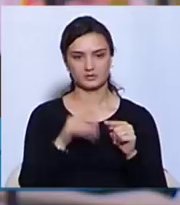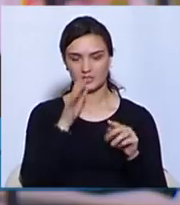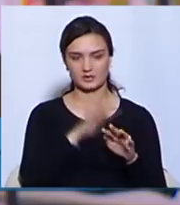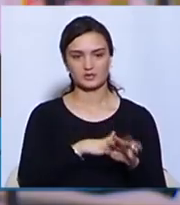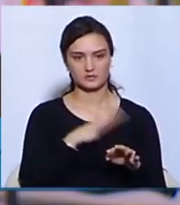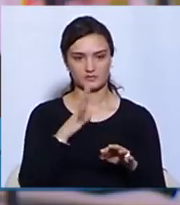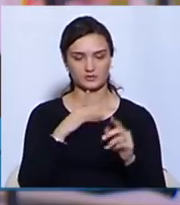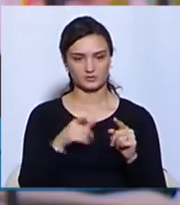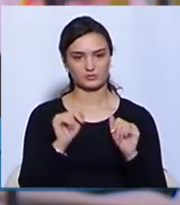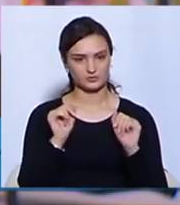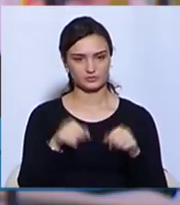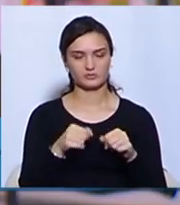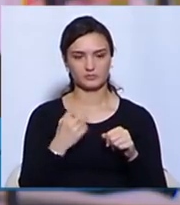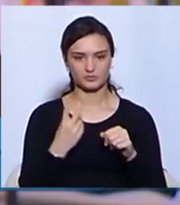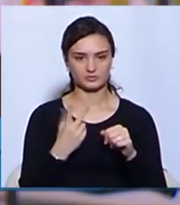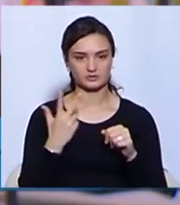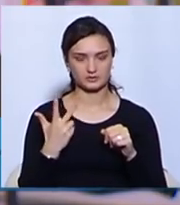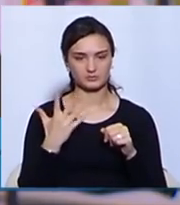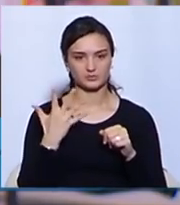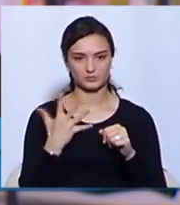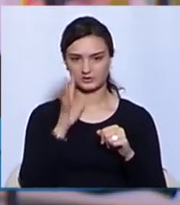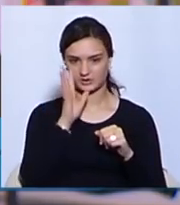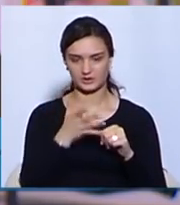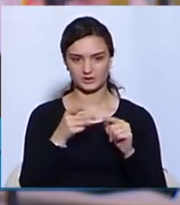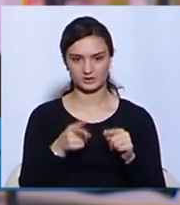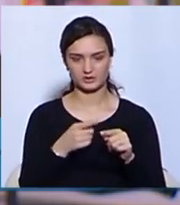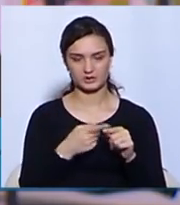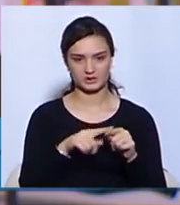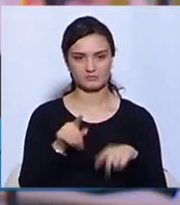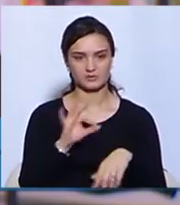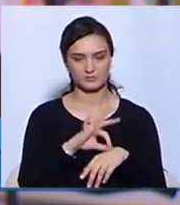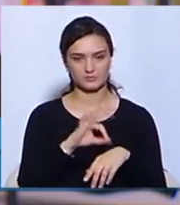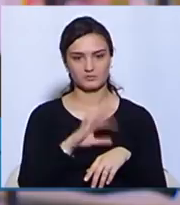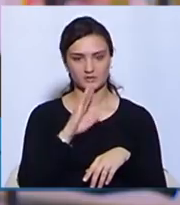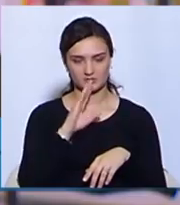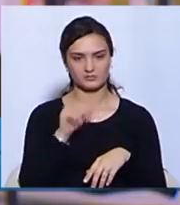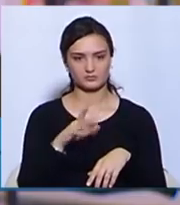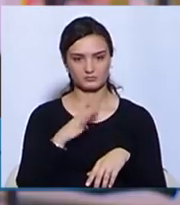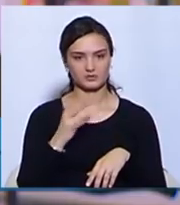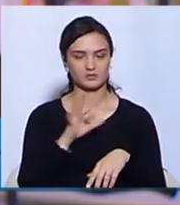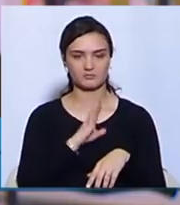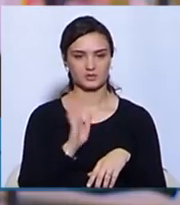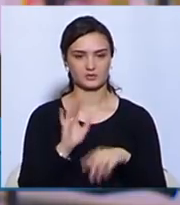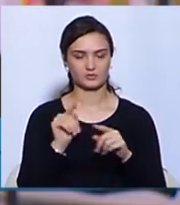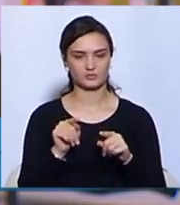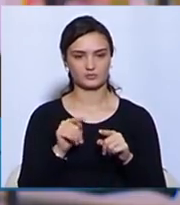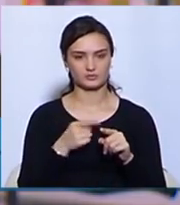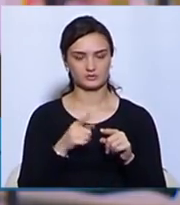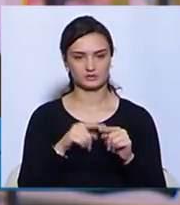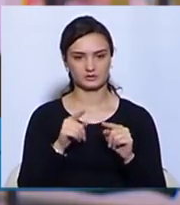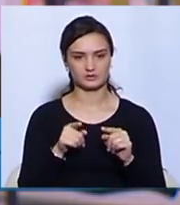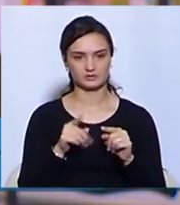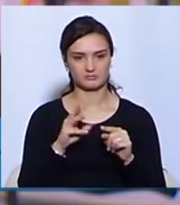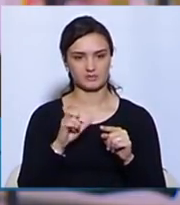იყოს. მეტიც, შეიძლება 2, 3, 5 წელიც ამ სიმპტომებით იაროს ქალმა, მაგრამ არ იყოს შებიჯებული ეგრეთ